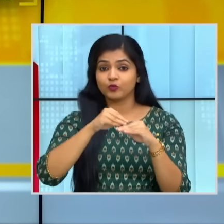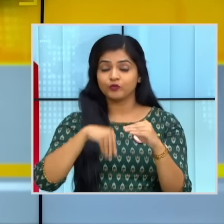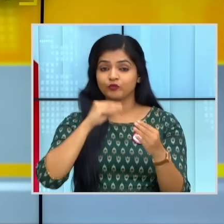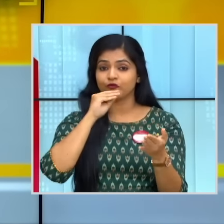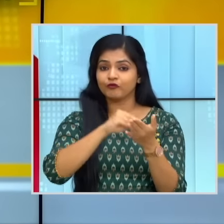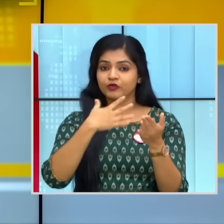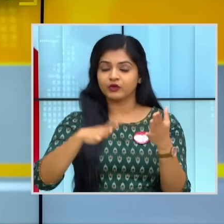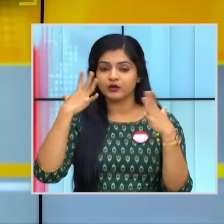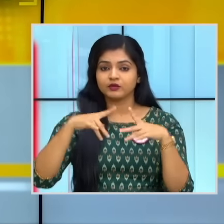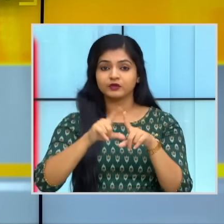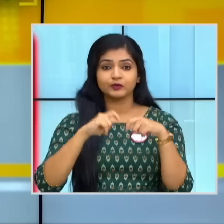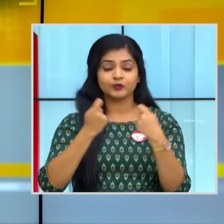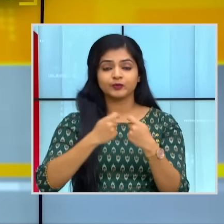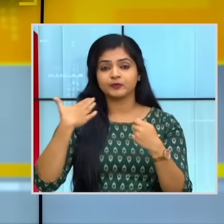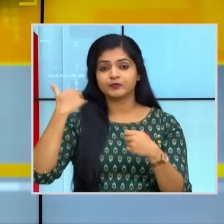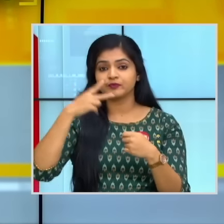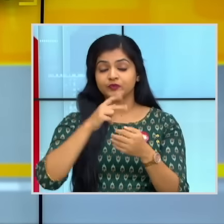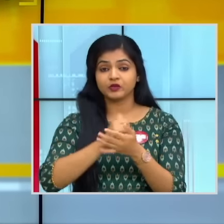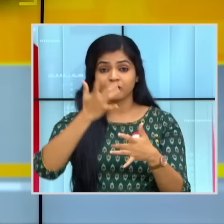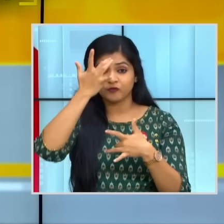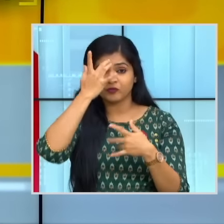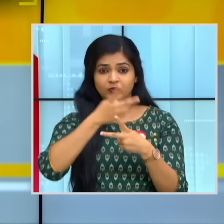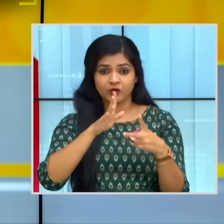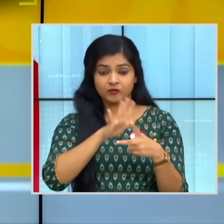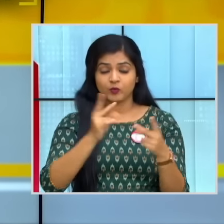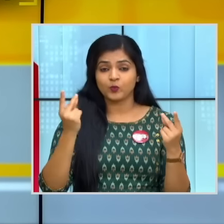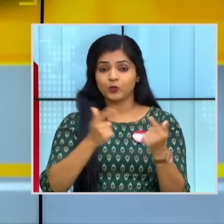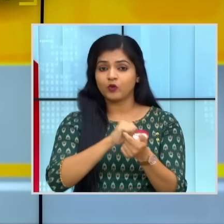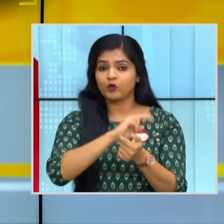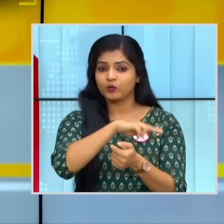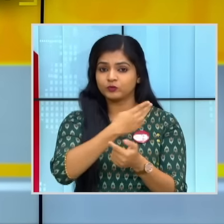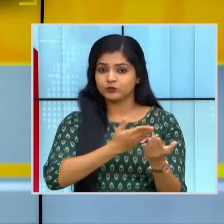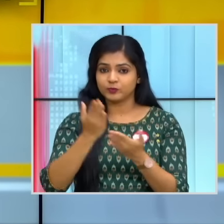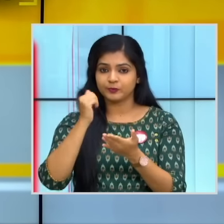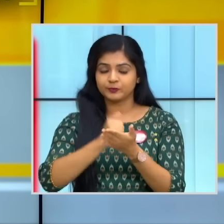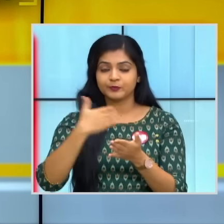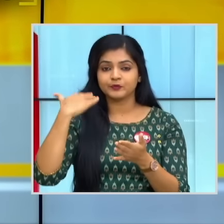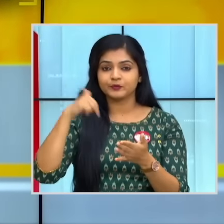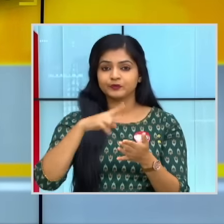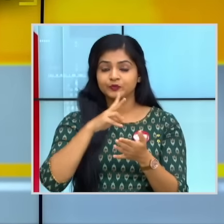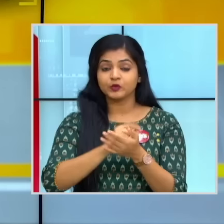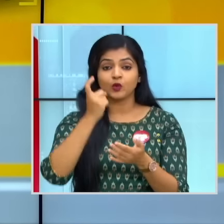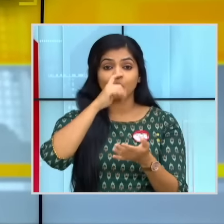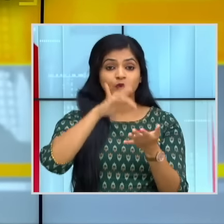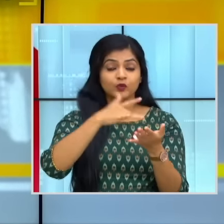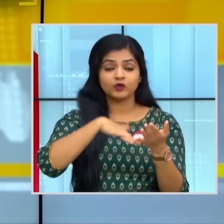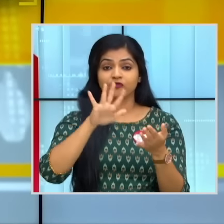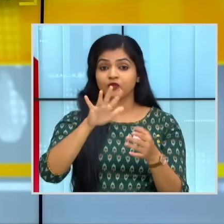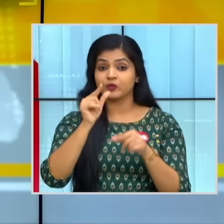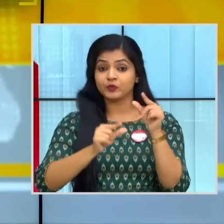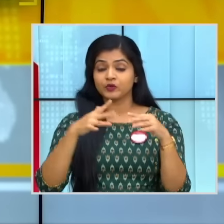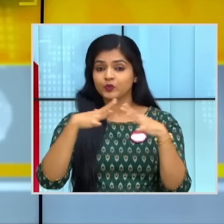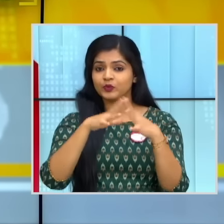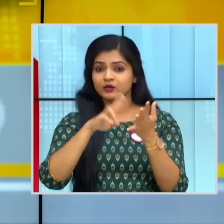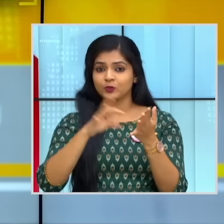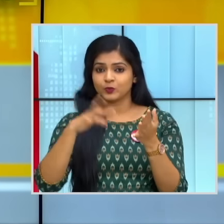ആരോഗ്യവകുപ്പ് മന്ത്രി വീണ ജോർജ്. പനിയോ മറ്റ് രോഗലക്ഷണങ്ങളോ ഉള്ളവർ ഉടൻ ചികിത്സ തേടണമെന്നും മന്ത്രി വീണ ജോർജ് അറിയിച്ചു. കോഴിക്കോട് ജില്ലയിൽ 5 പേർക്ക് വെസ്റ്റ് നൈൽ